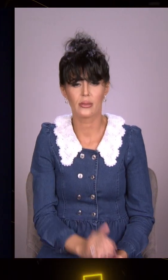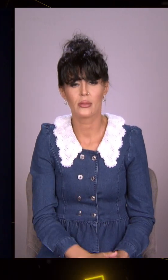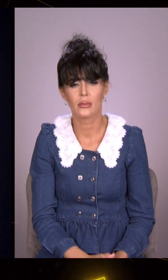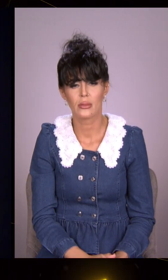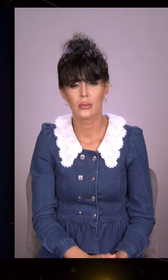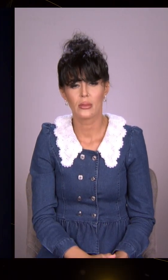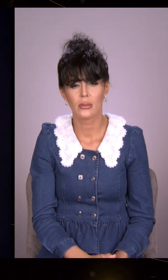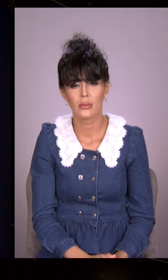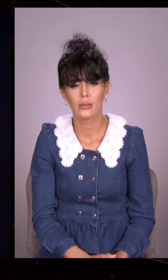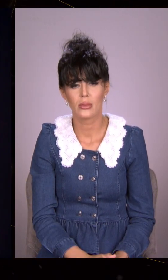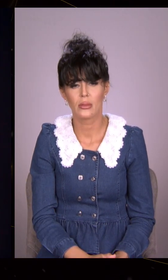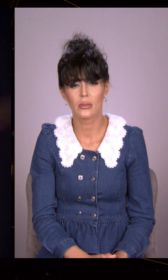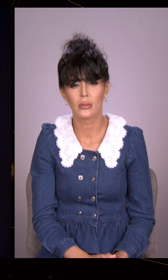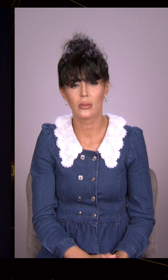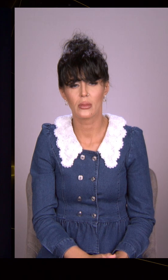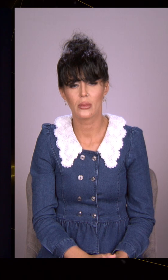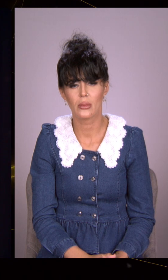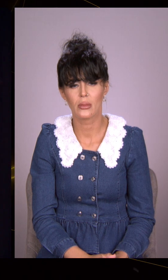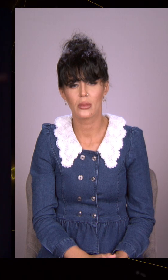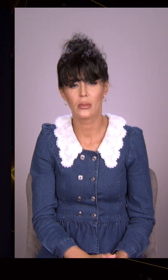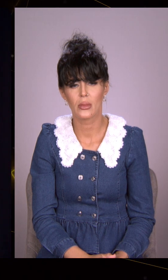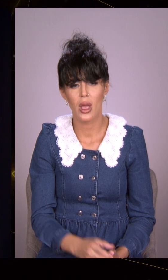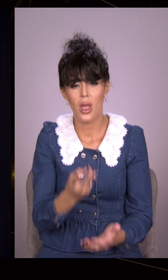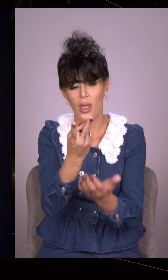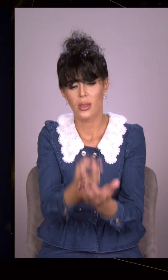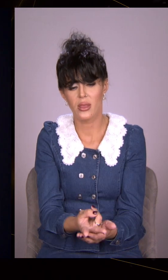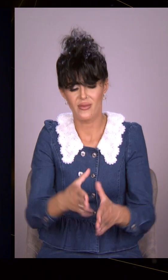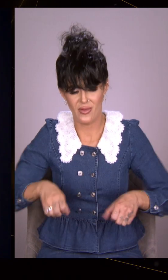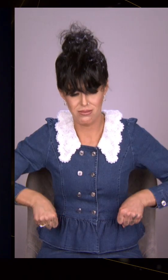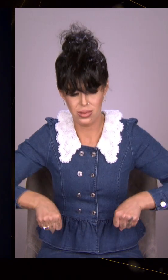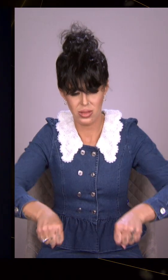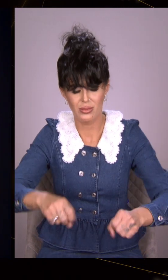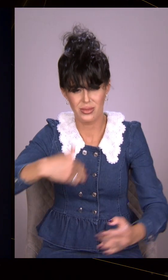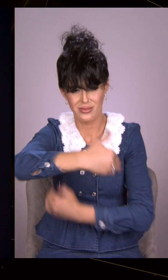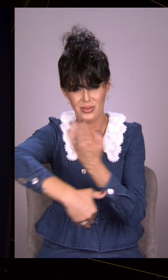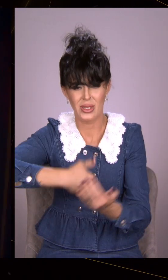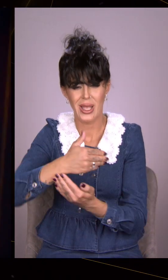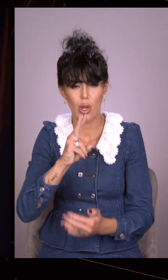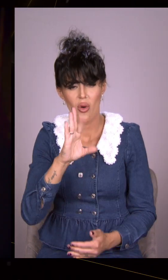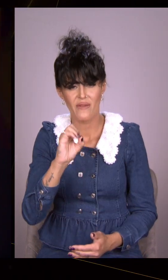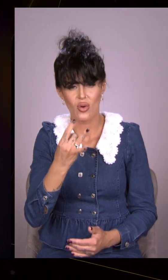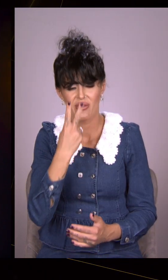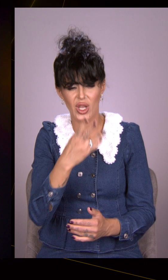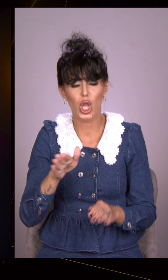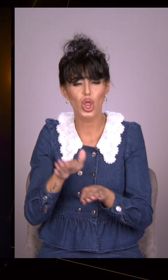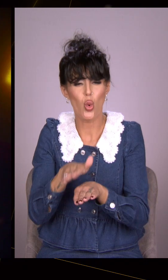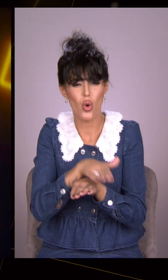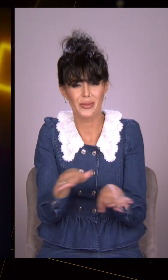Я вийшла, вона на тачці лежить, вони її в ковдру вкутали ножички такою струночкою.